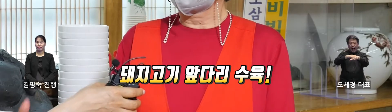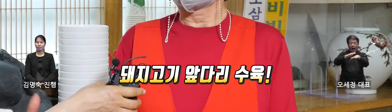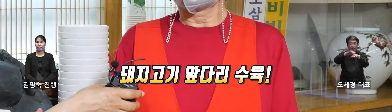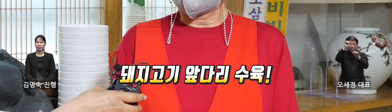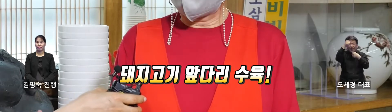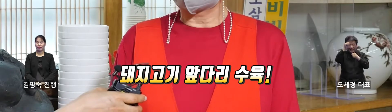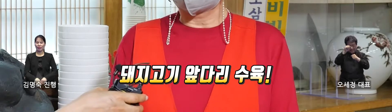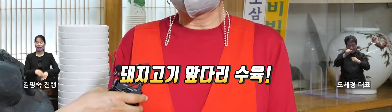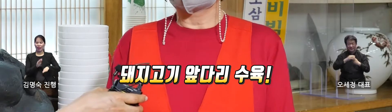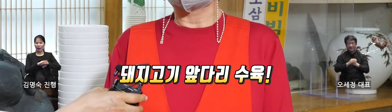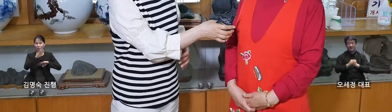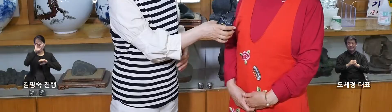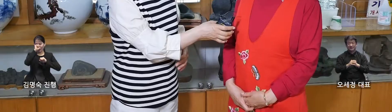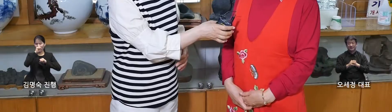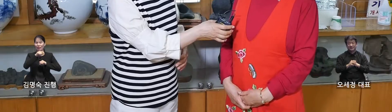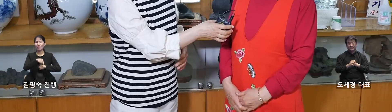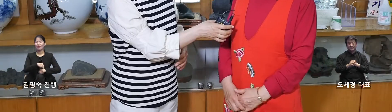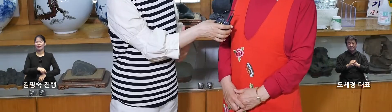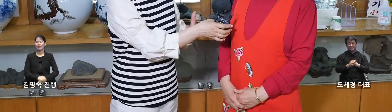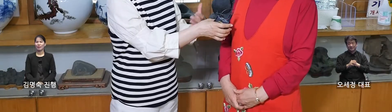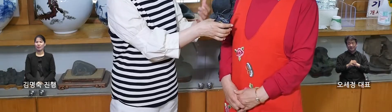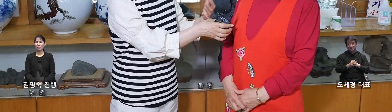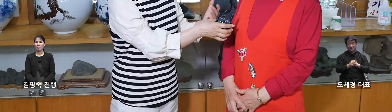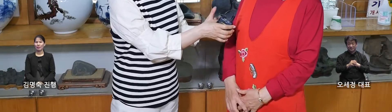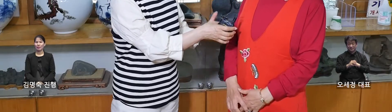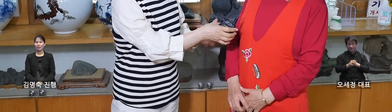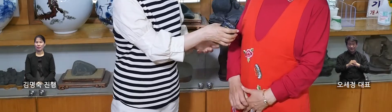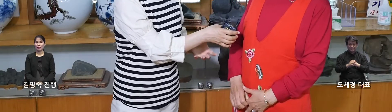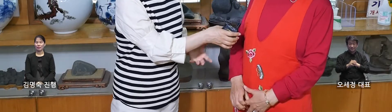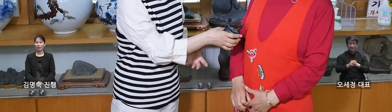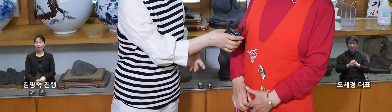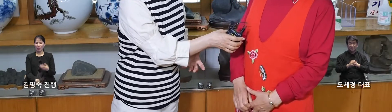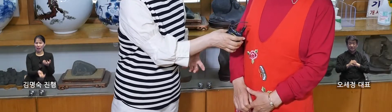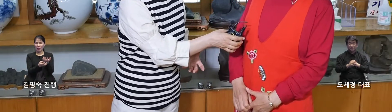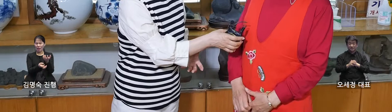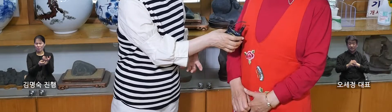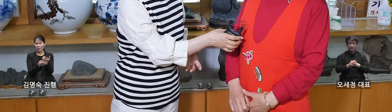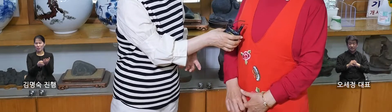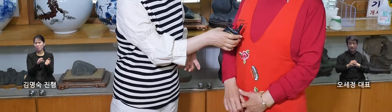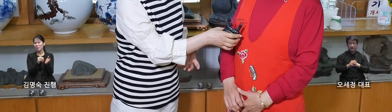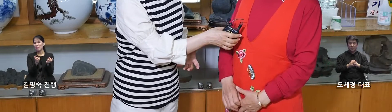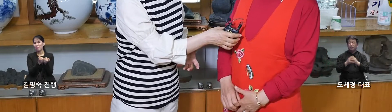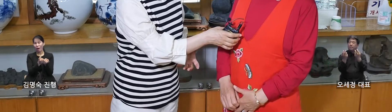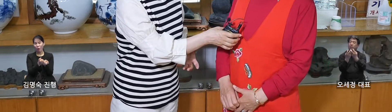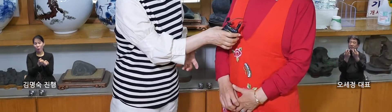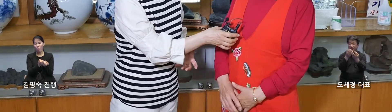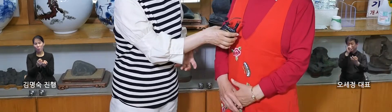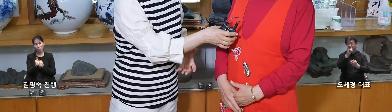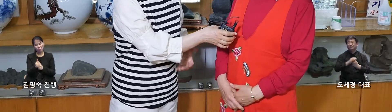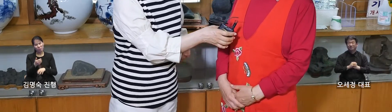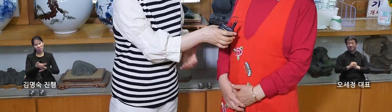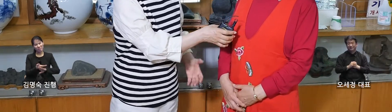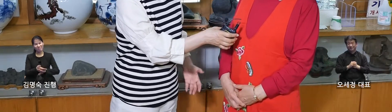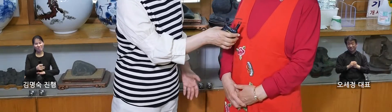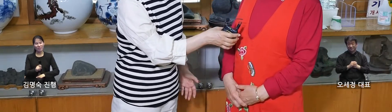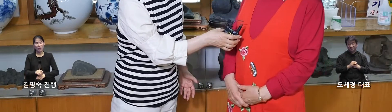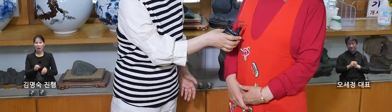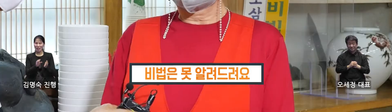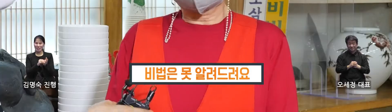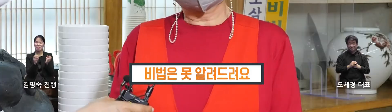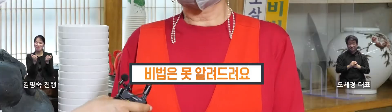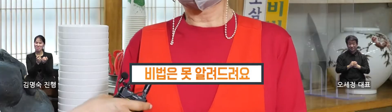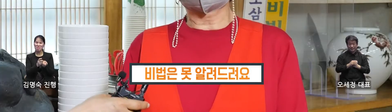네. 앞다리 쪽. 네네. 그것도 이제 또 삶는 비법에 따라. 비법이 있죠. 그냥 거기... 비법만